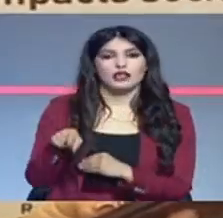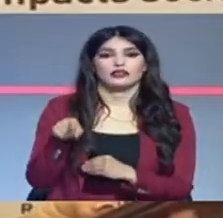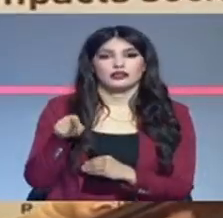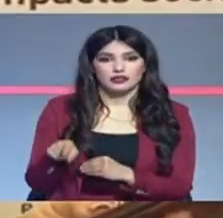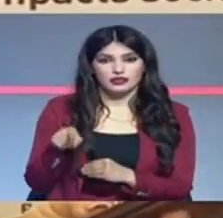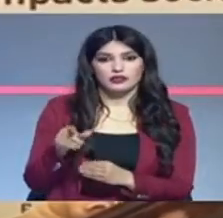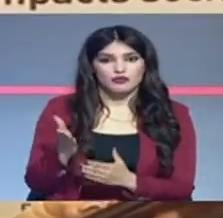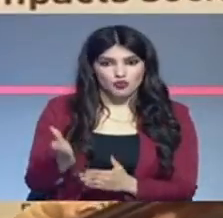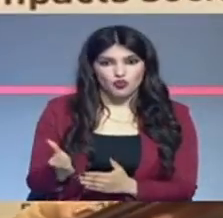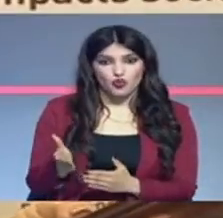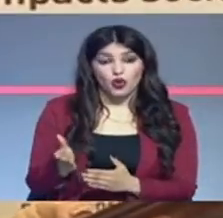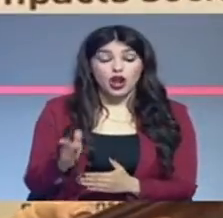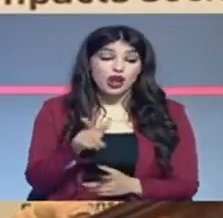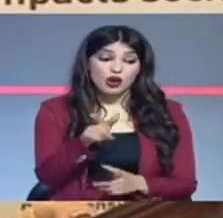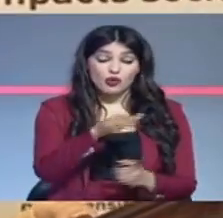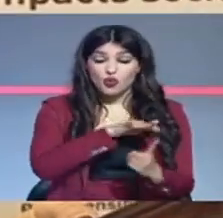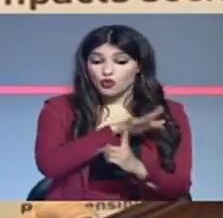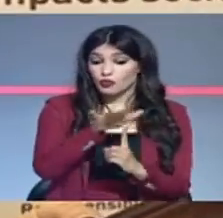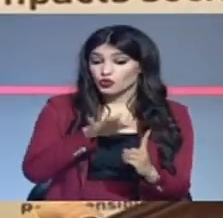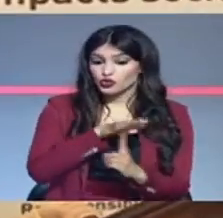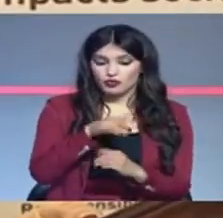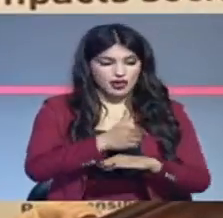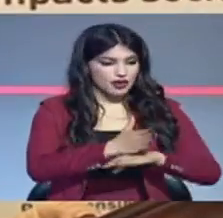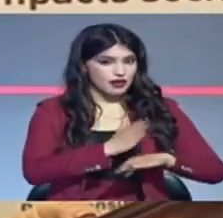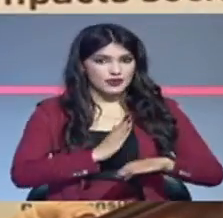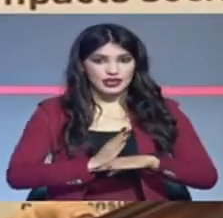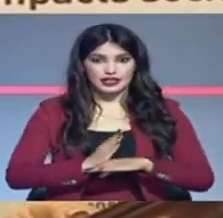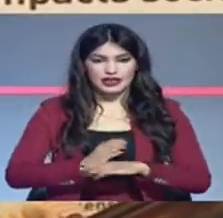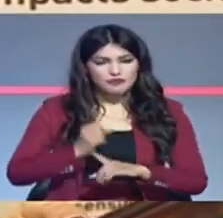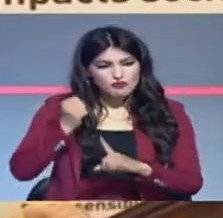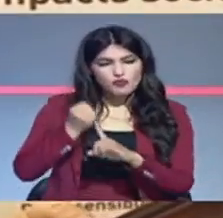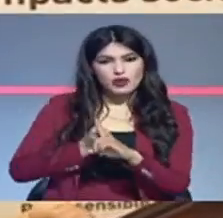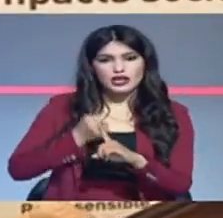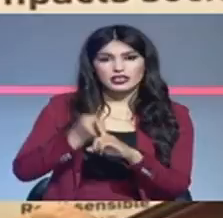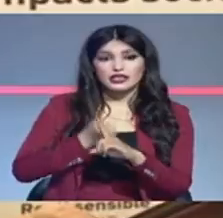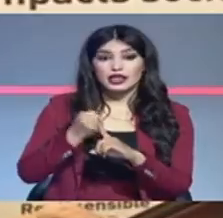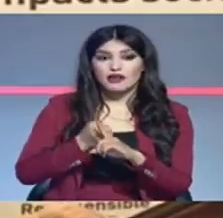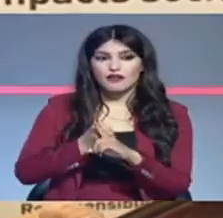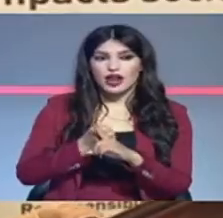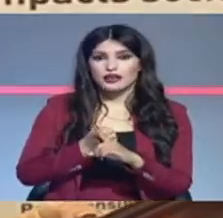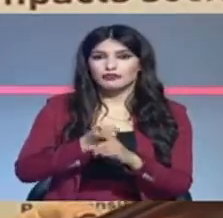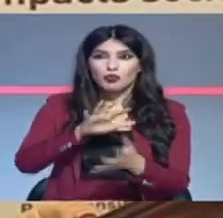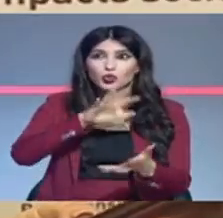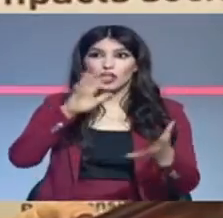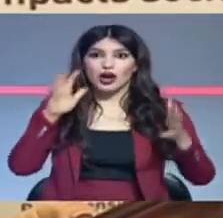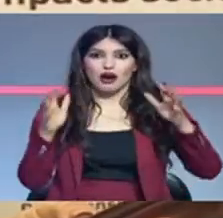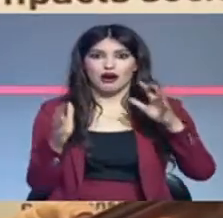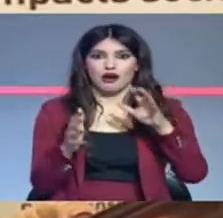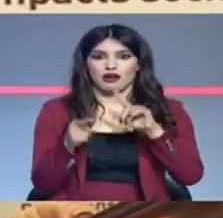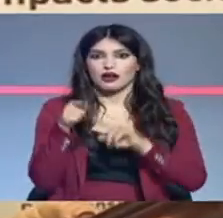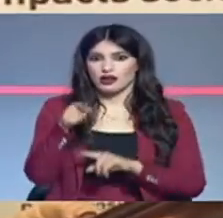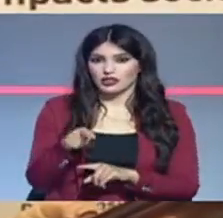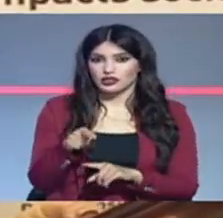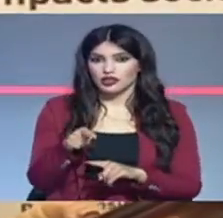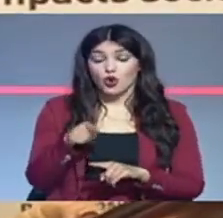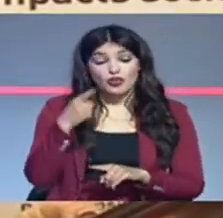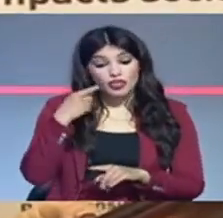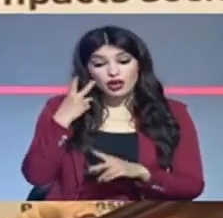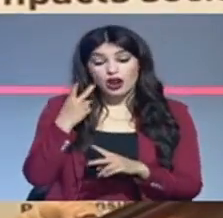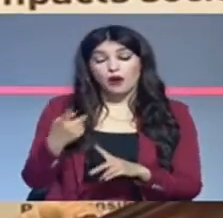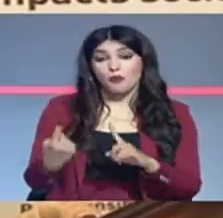اه المجتمعات تكون جاهزه للمقاومه المستجدات وهذه من اقدام